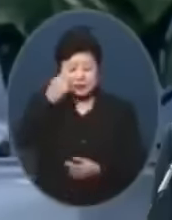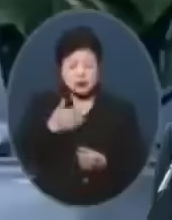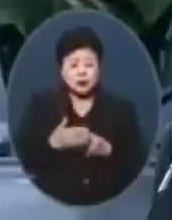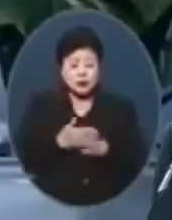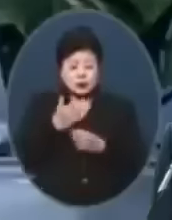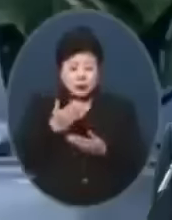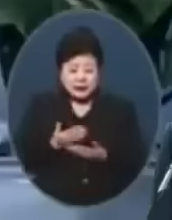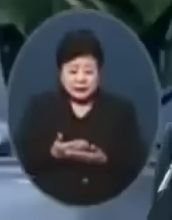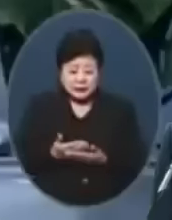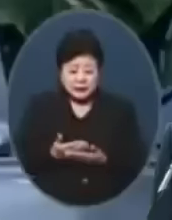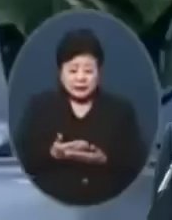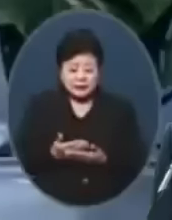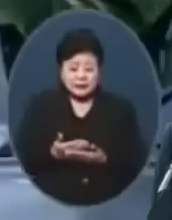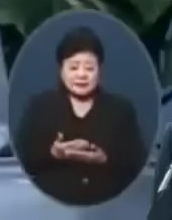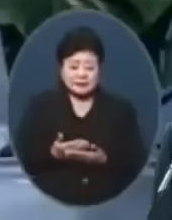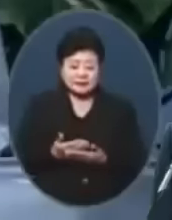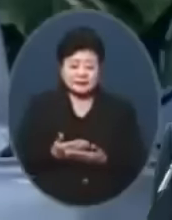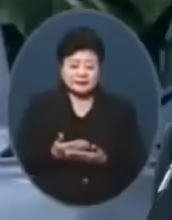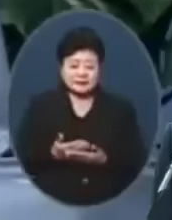도우심으로 말미암아